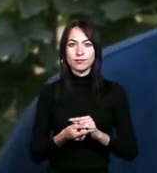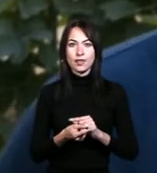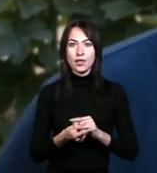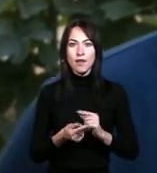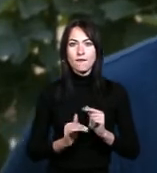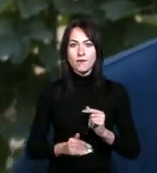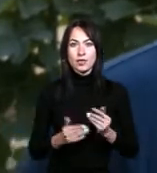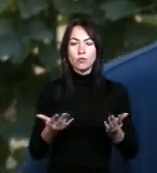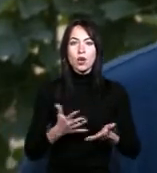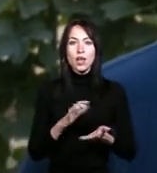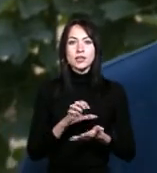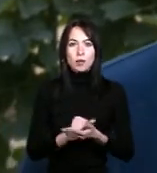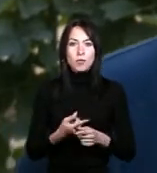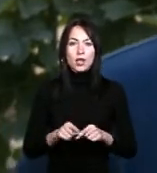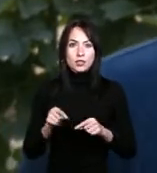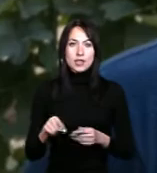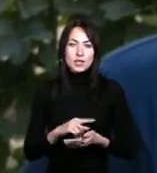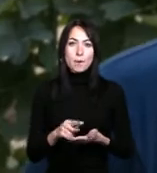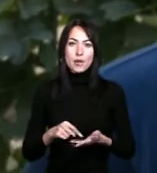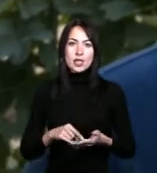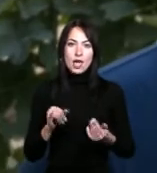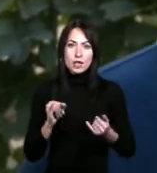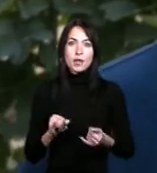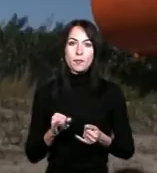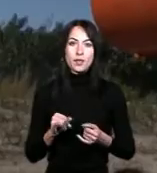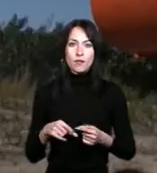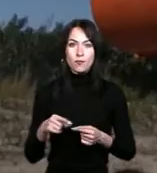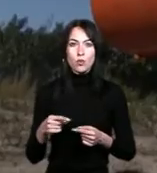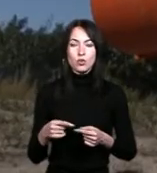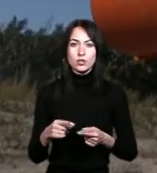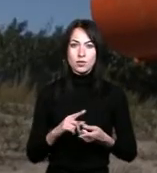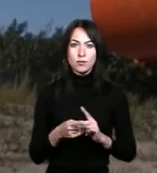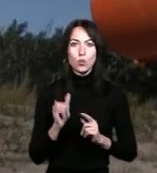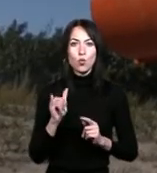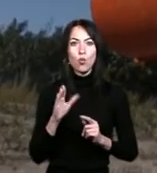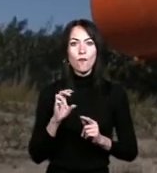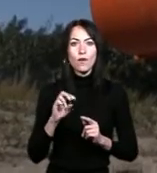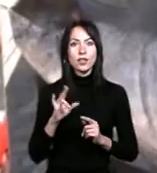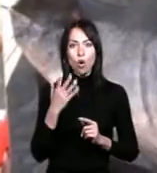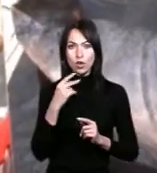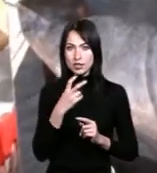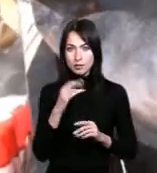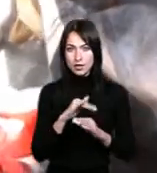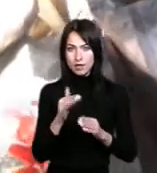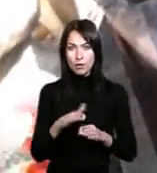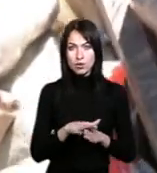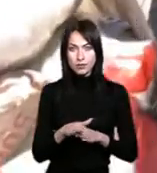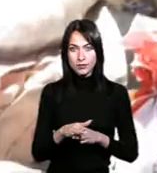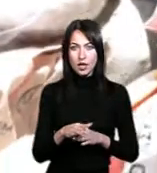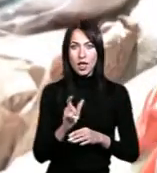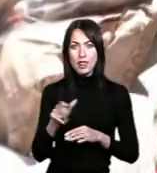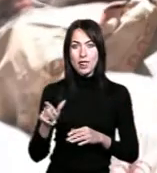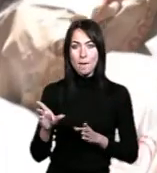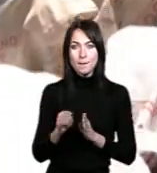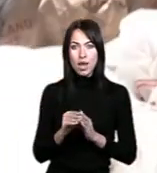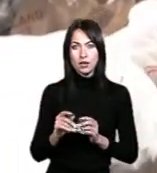фірму, яка займається цим питанням, і процес налився. У Веденці, коли сміттєвоз наповнюється, напарники відвозять мотлох в